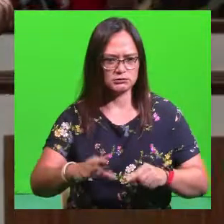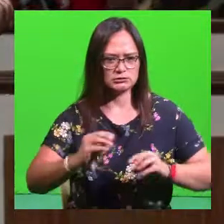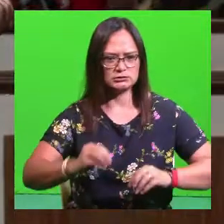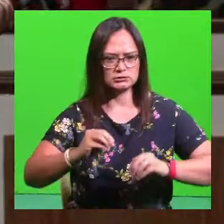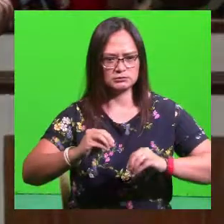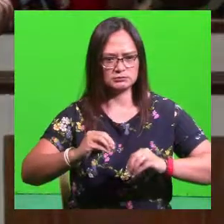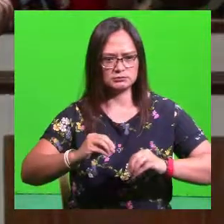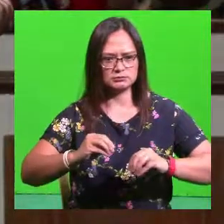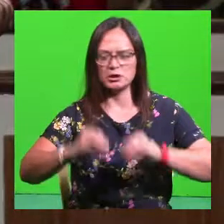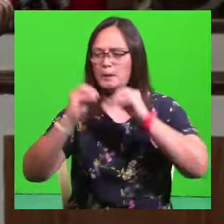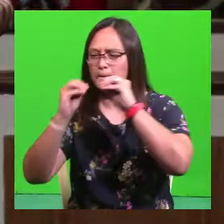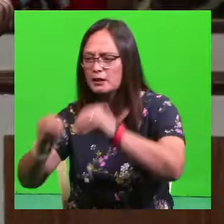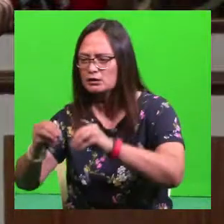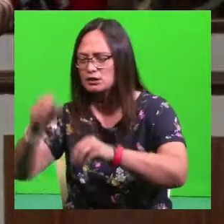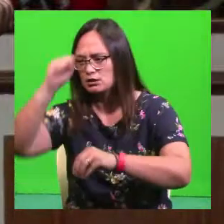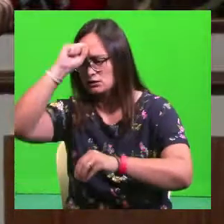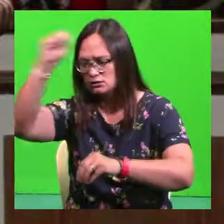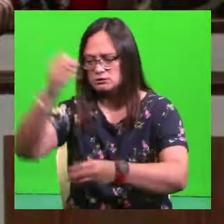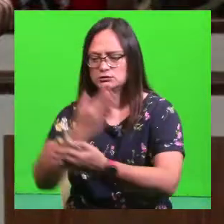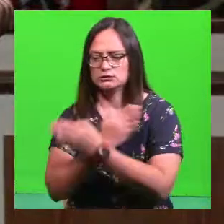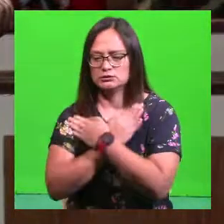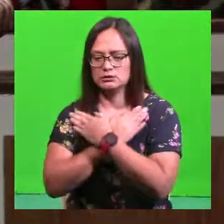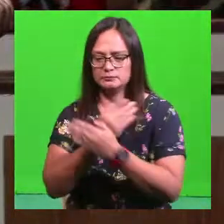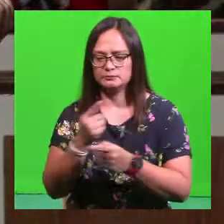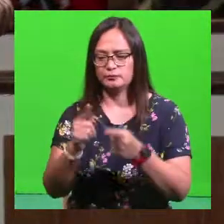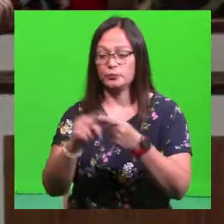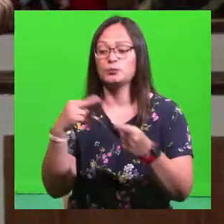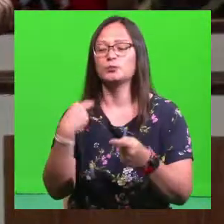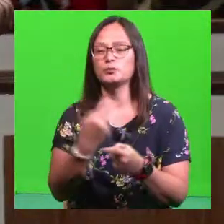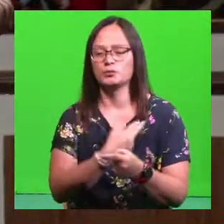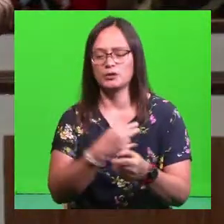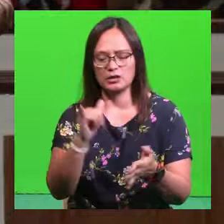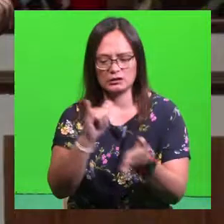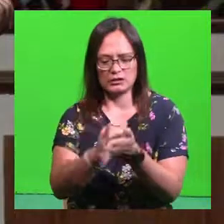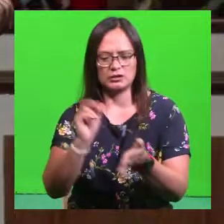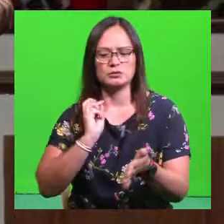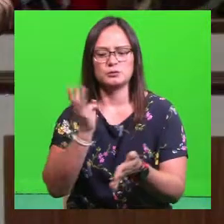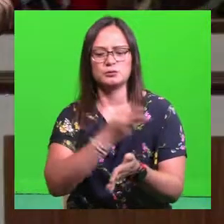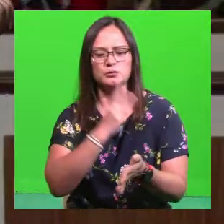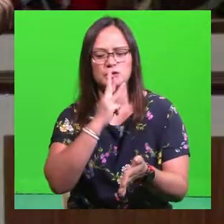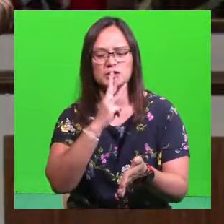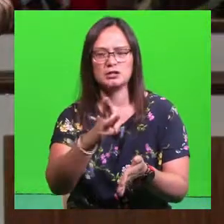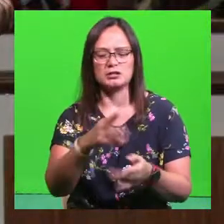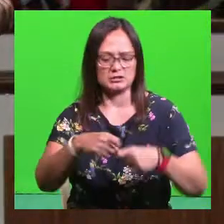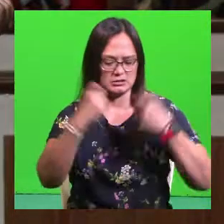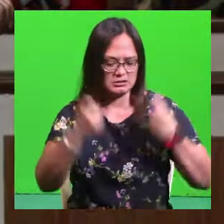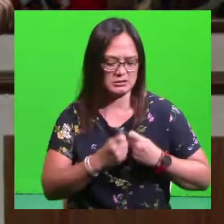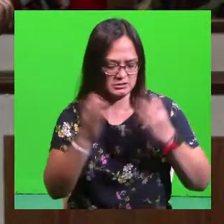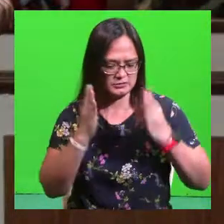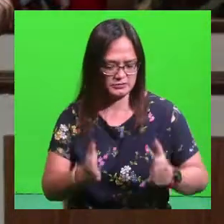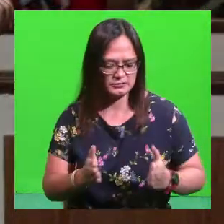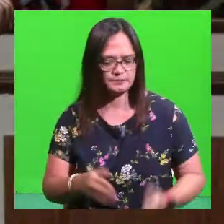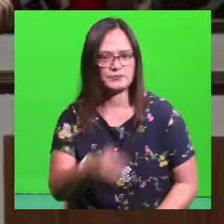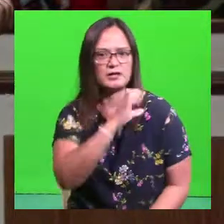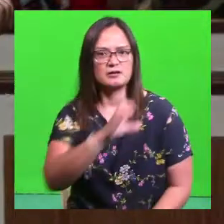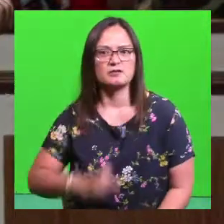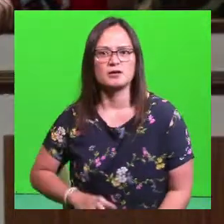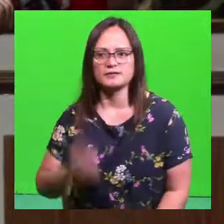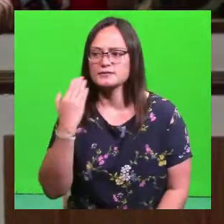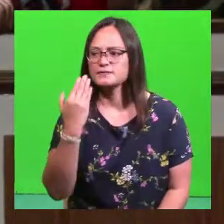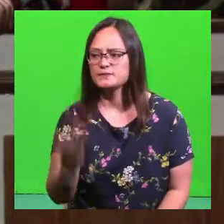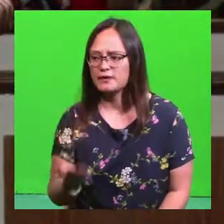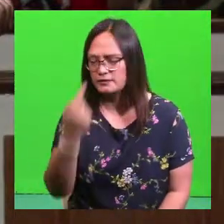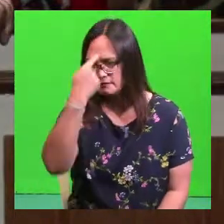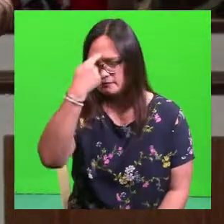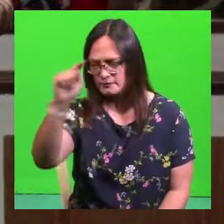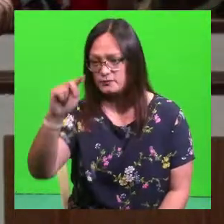us, in that while we were yet sinners, Christ died for